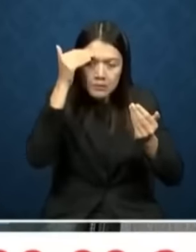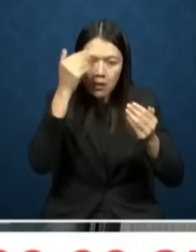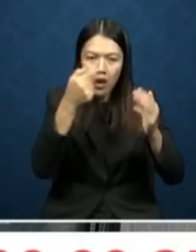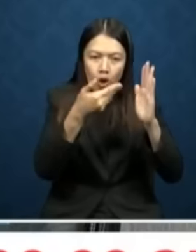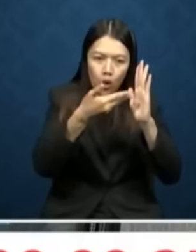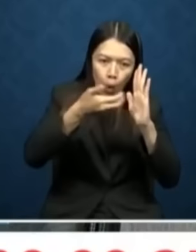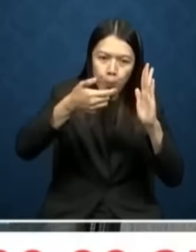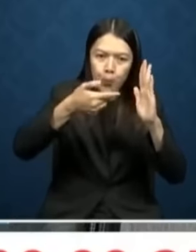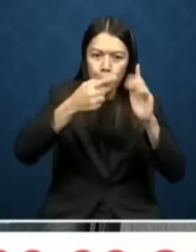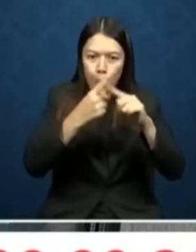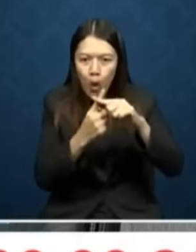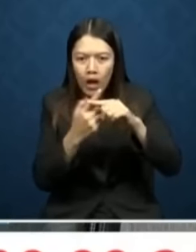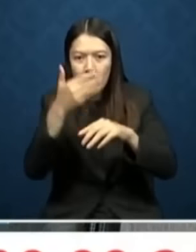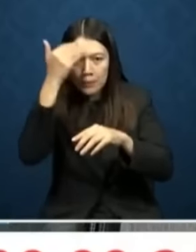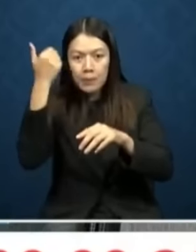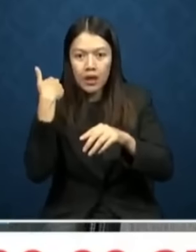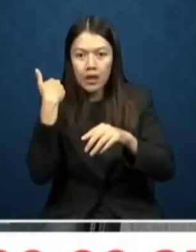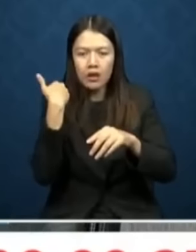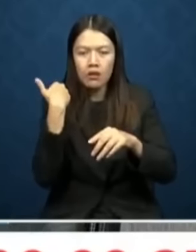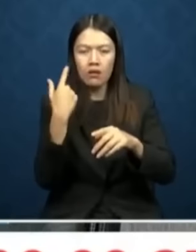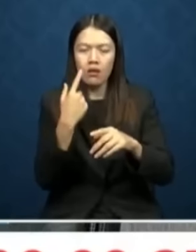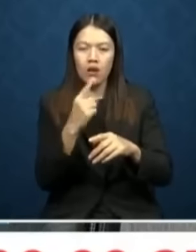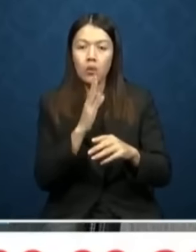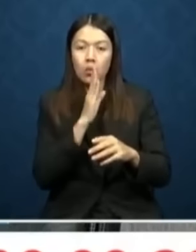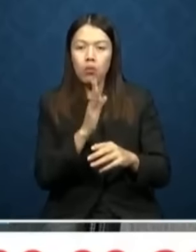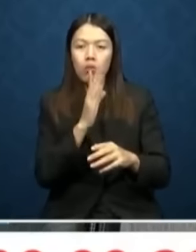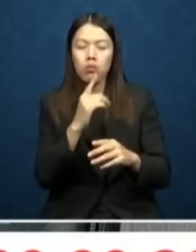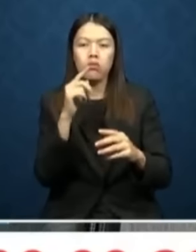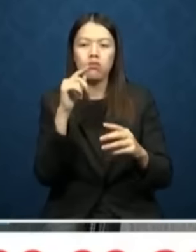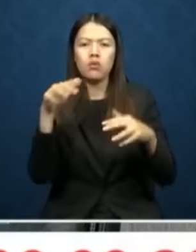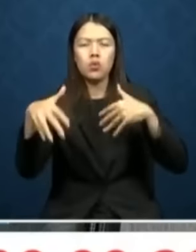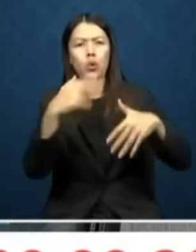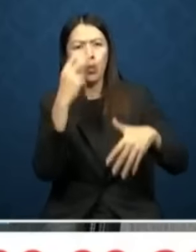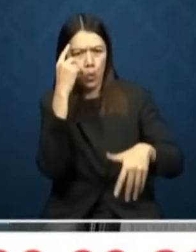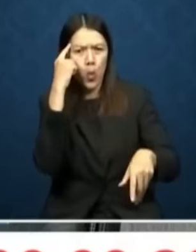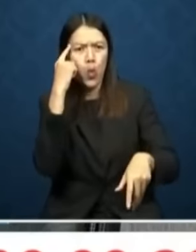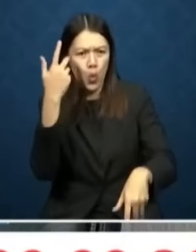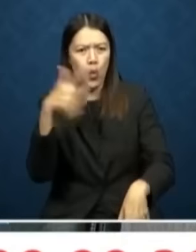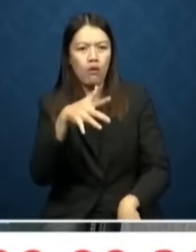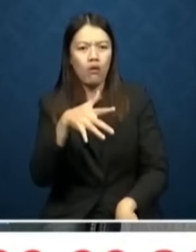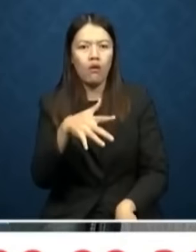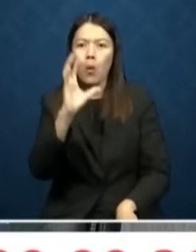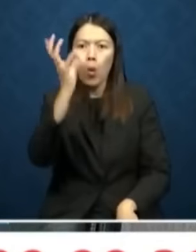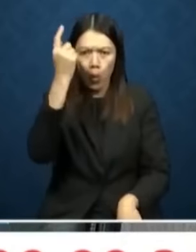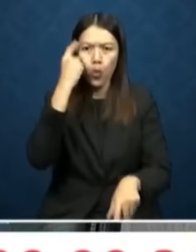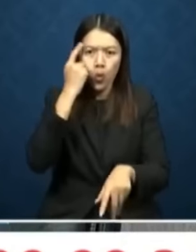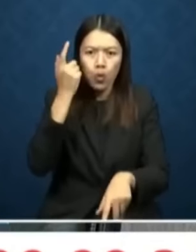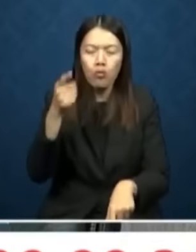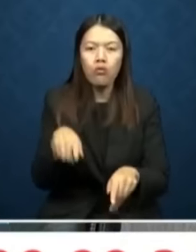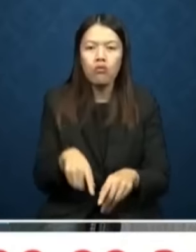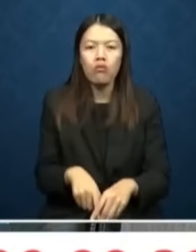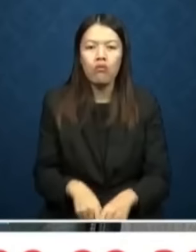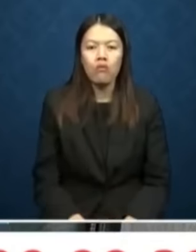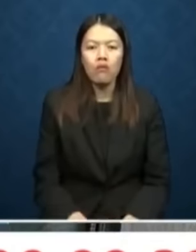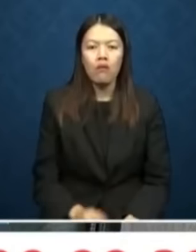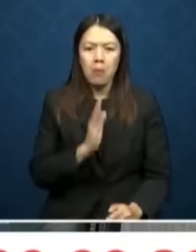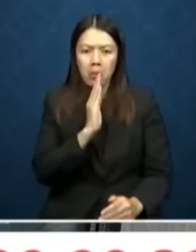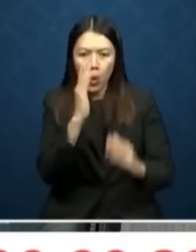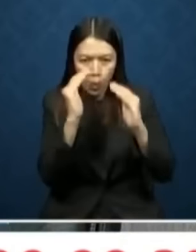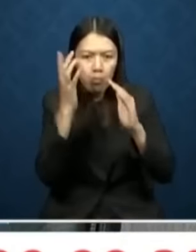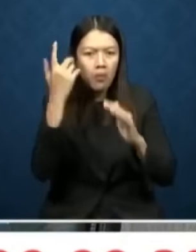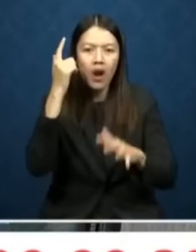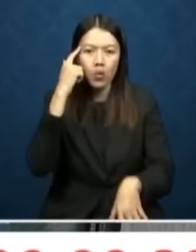ขผิดหรือเปล่าทำไมคำตอบมันถึงออกมาค้านสายตาของคนทั้งประเทศและอาจจะเป็นทั้งโลกด้วยซ้ำไปท่านคิดบ้างหรือไม่